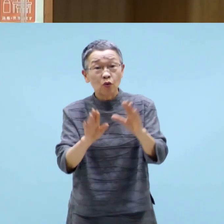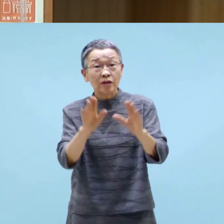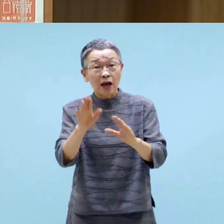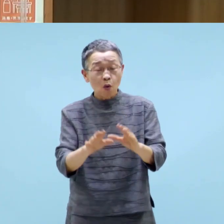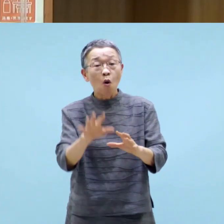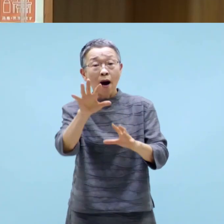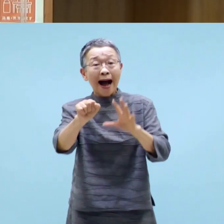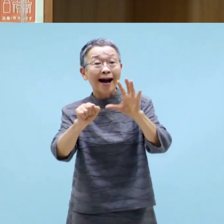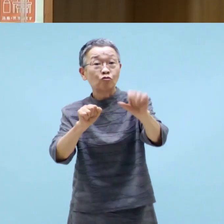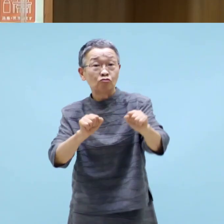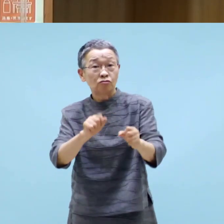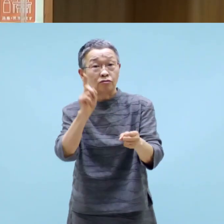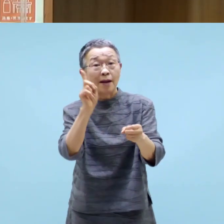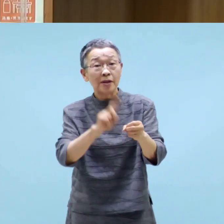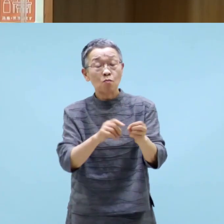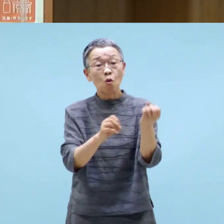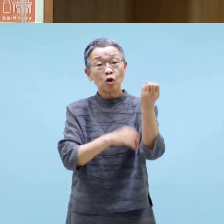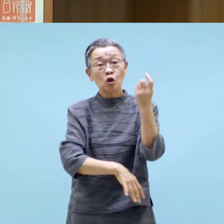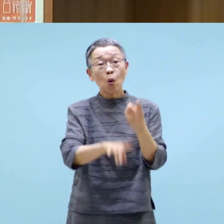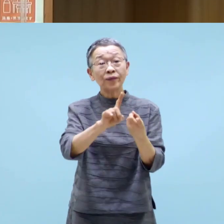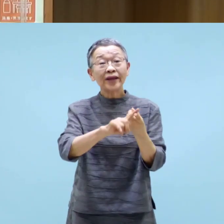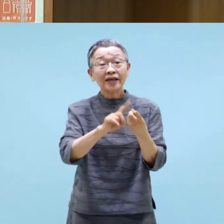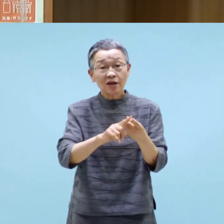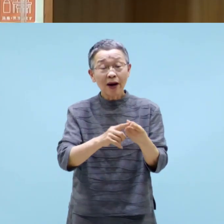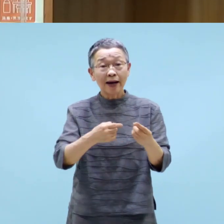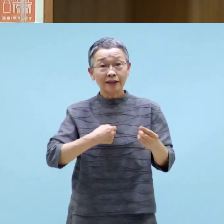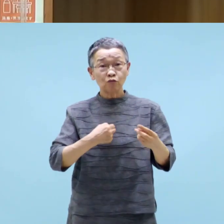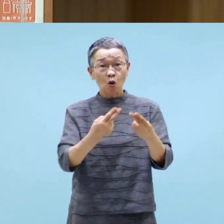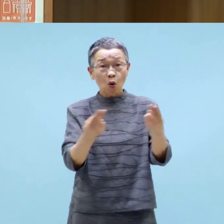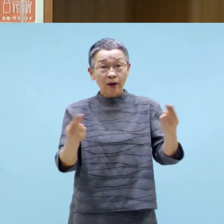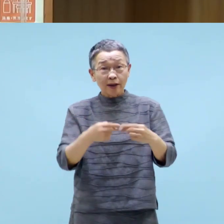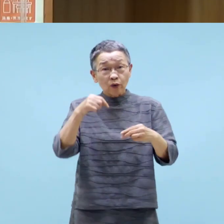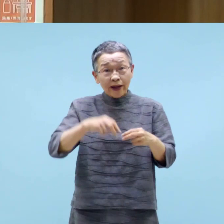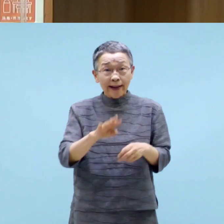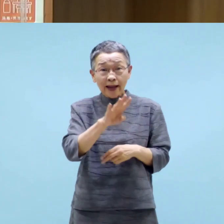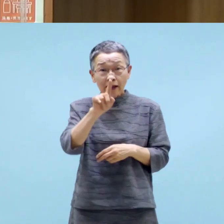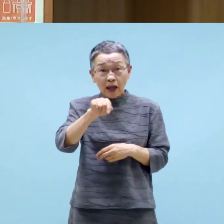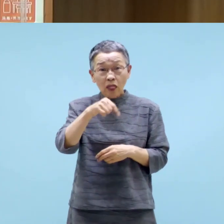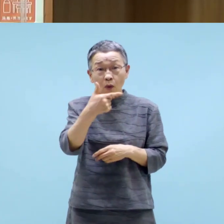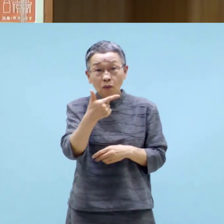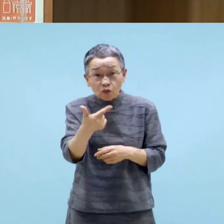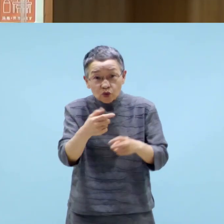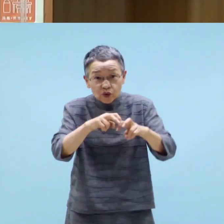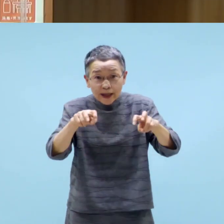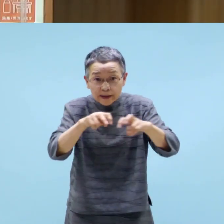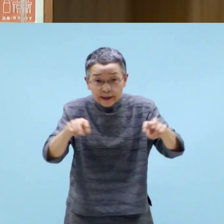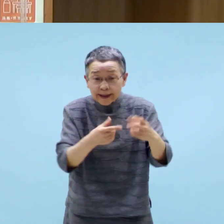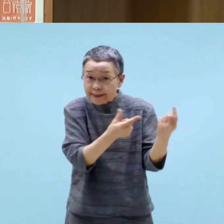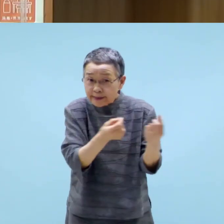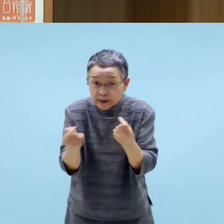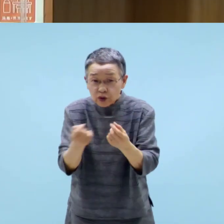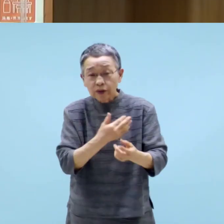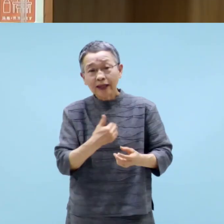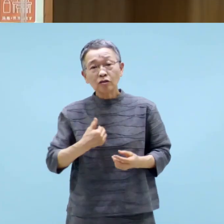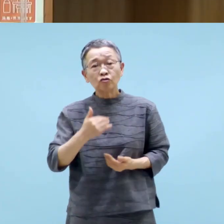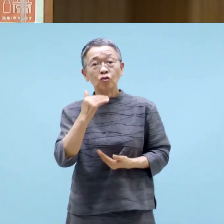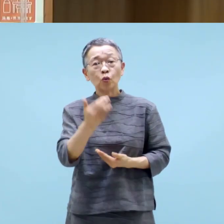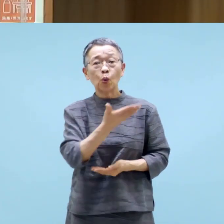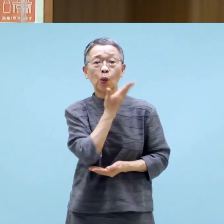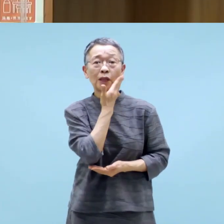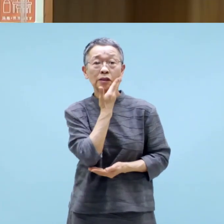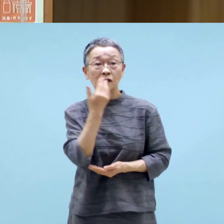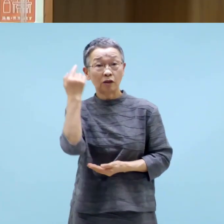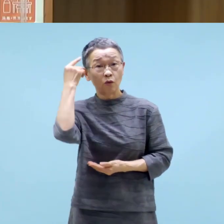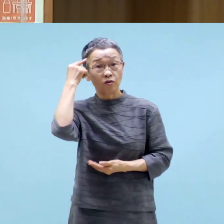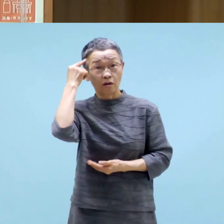にも、基本的には足元でですね、ゲノム解析がしっかりできるということは重要だというふうに思ってますし、これはコロ